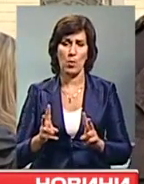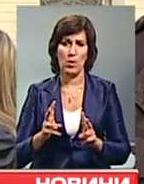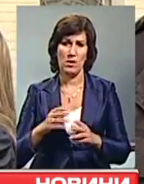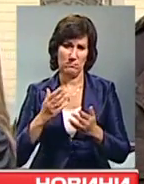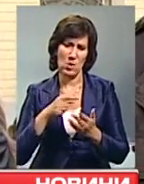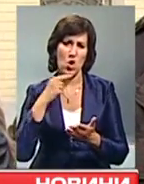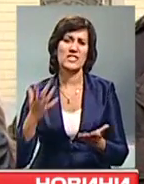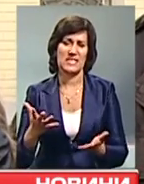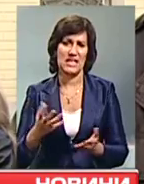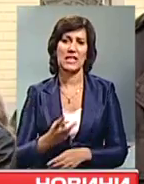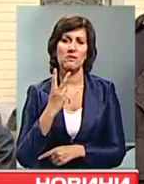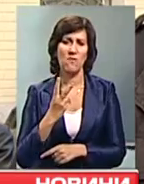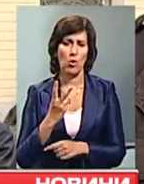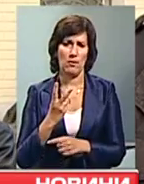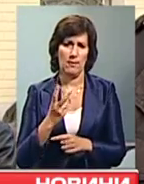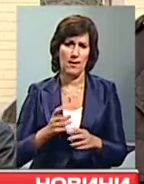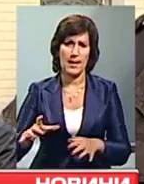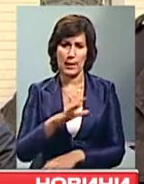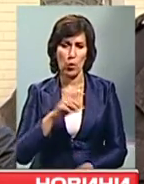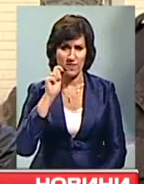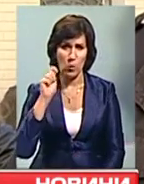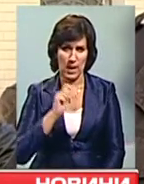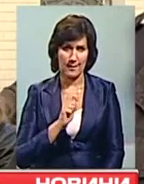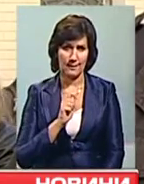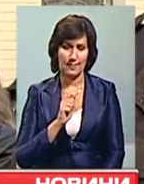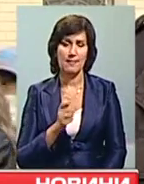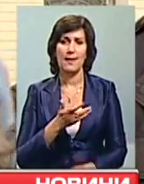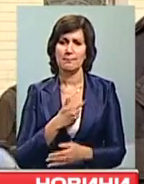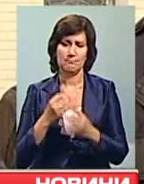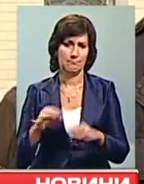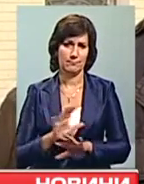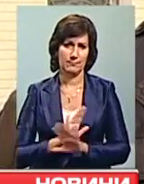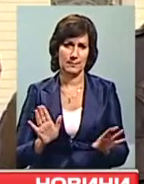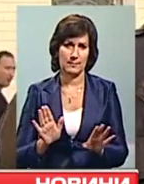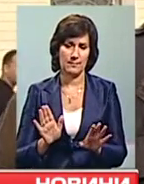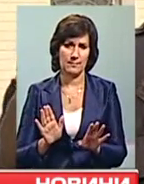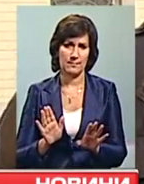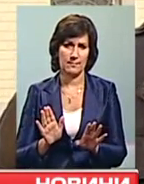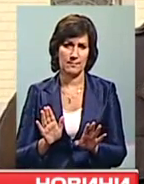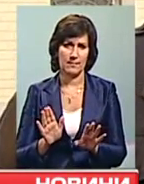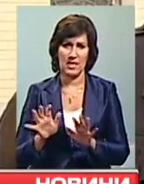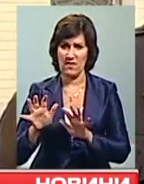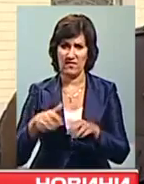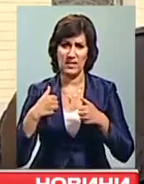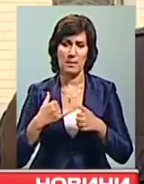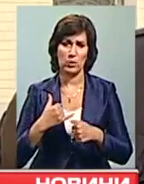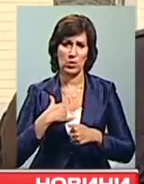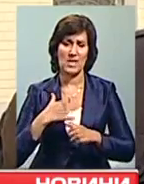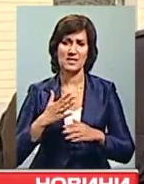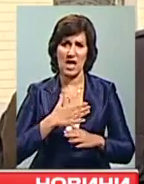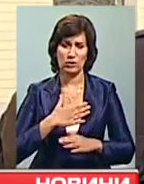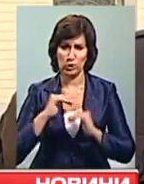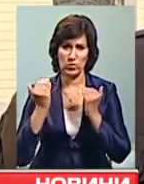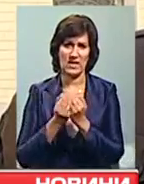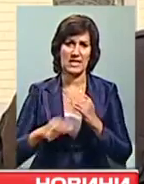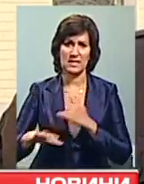Росії, щонайменше двох регіонів України, ми не дозволимо відібрати в нас наші суверенні землі, і